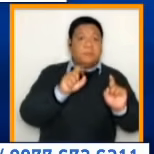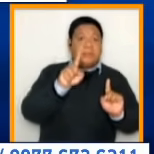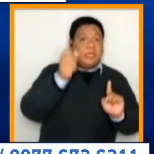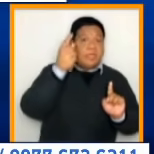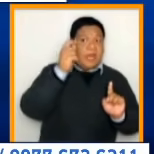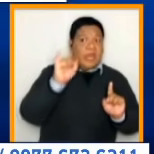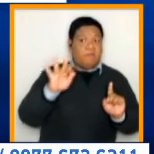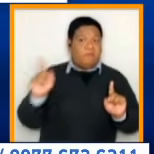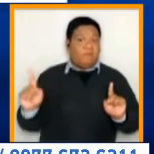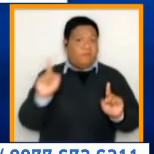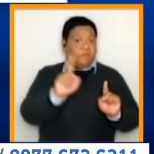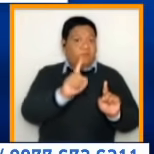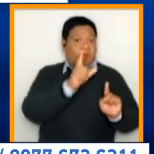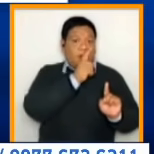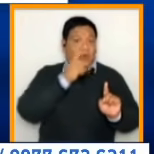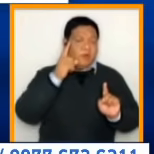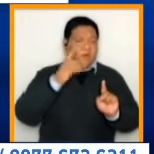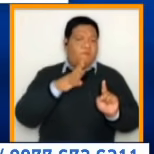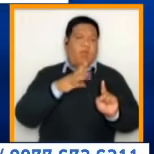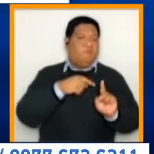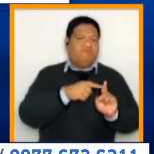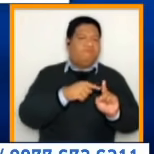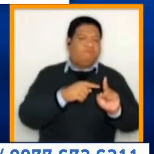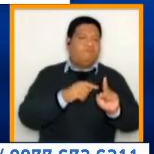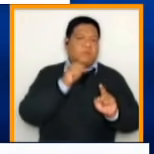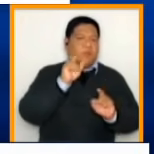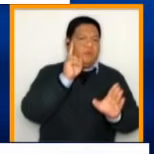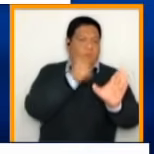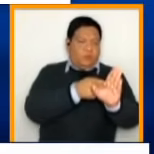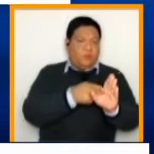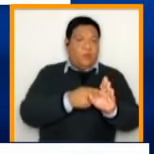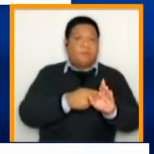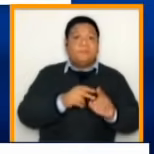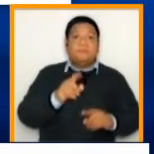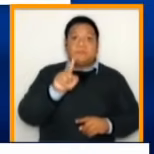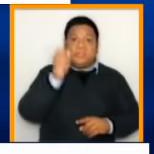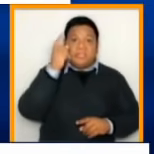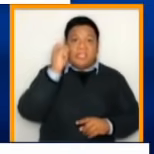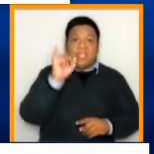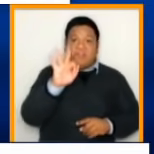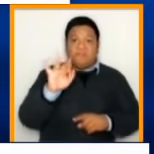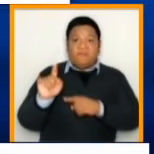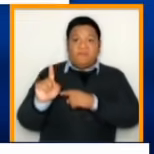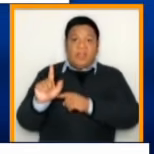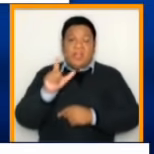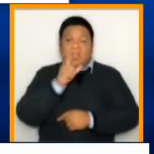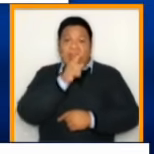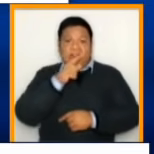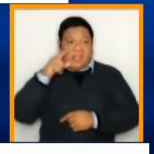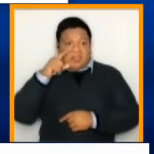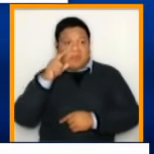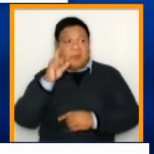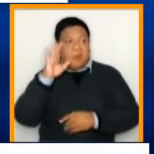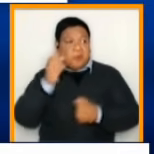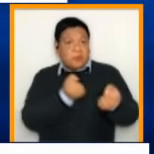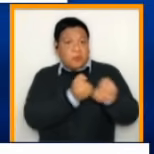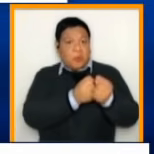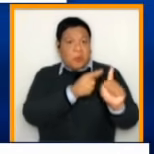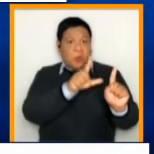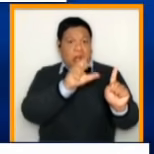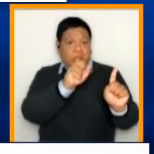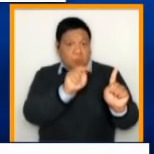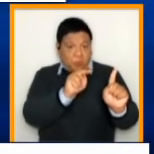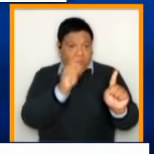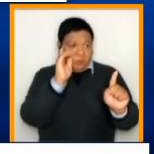sabi niya ngayon, kung aatras si Robredo para kay Lacson, aatras na rin daw ang magdalo sa pagsuporta kay Robredo at sa